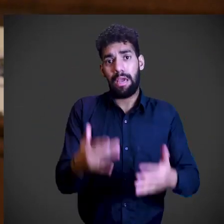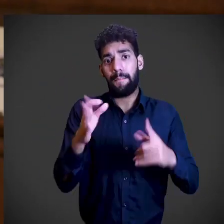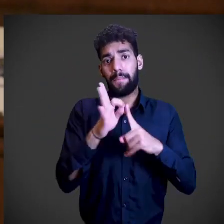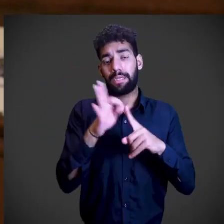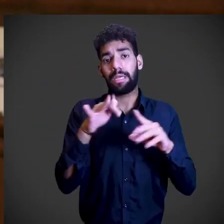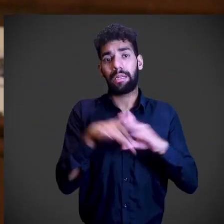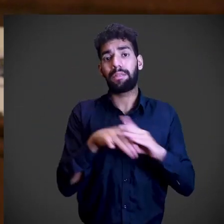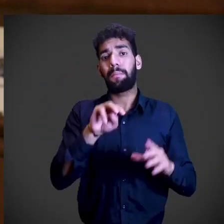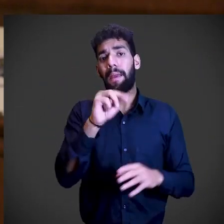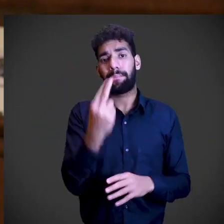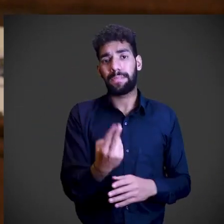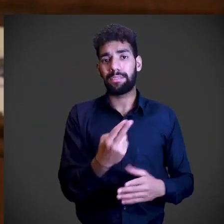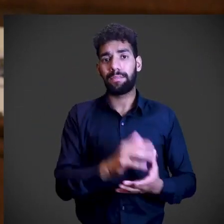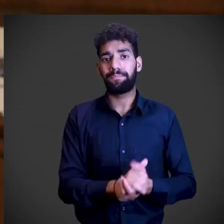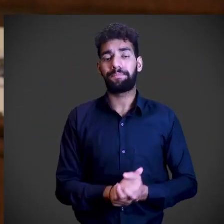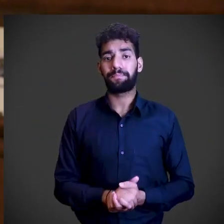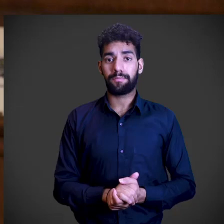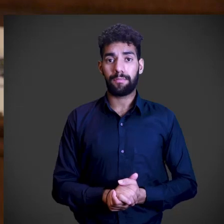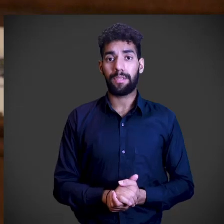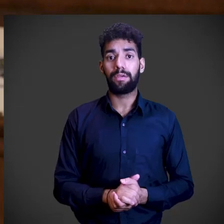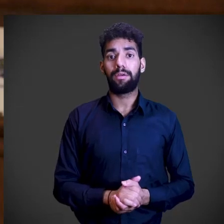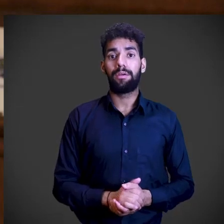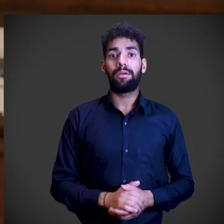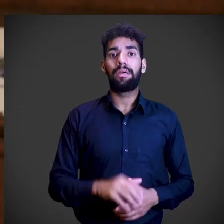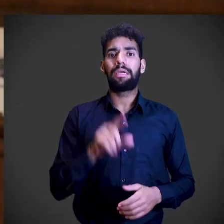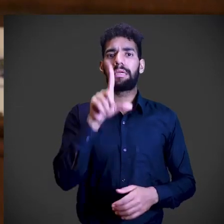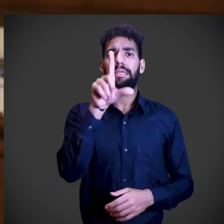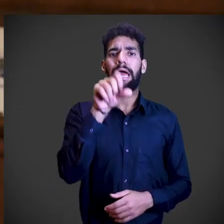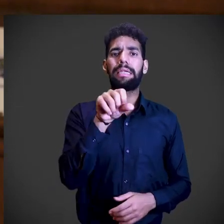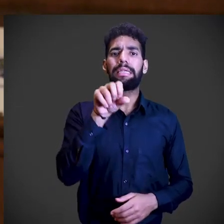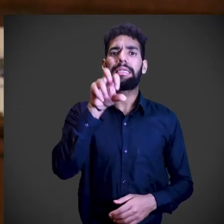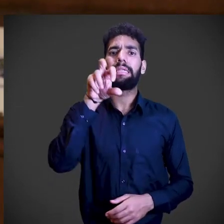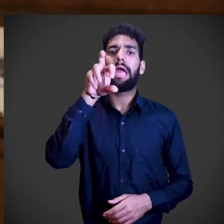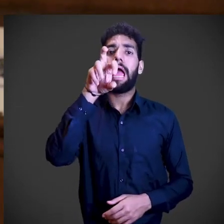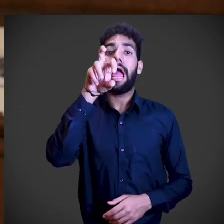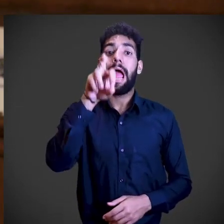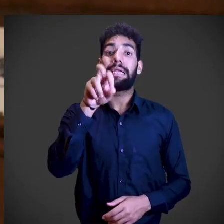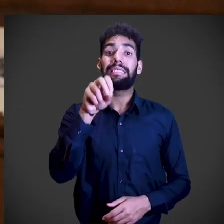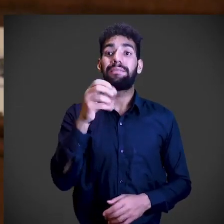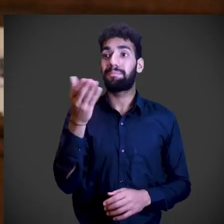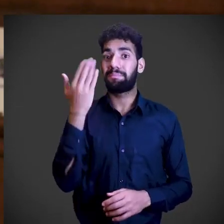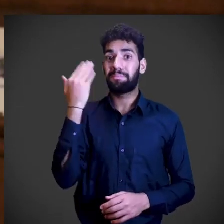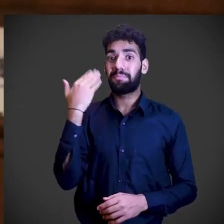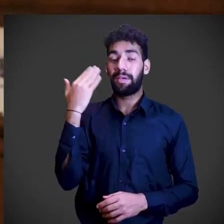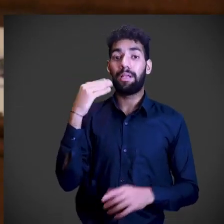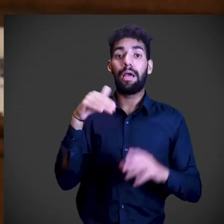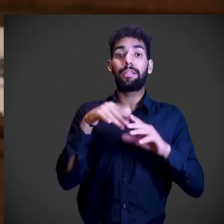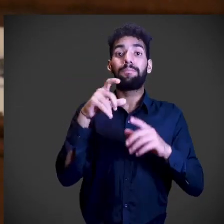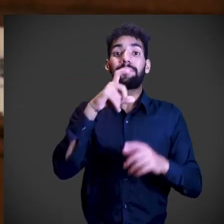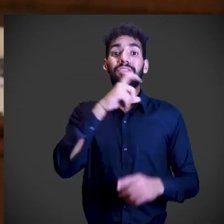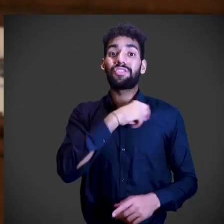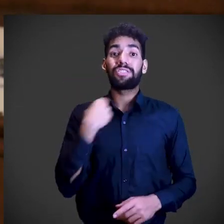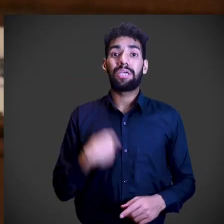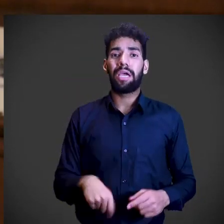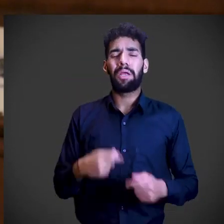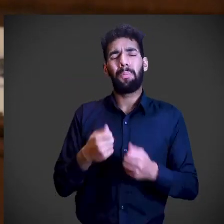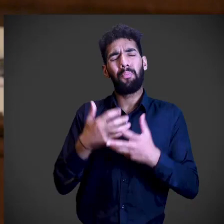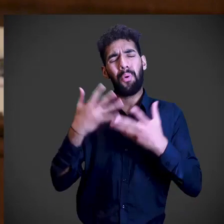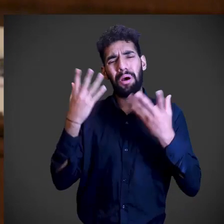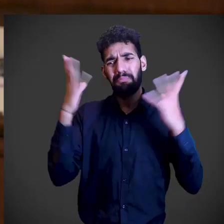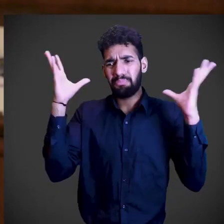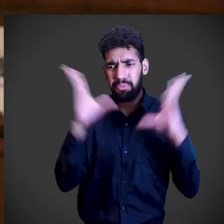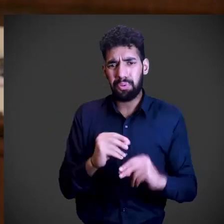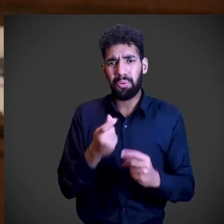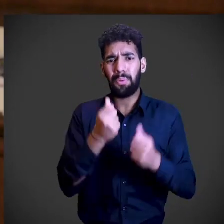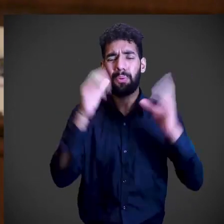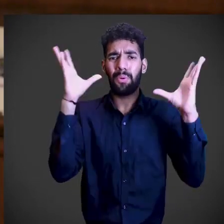फॉर एग्ज़ाम्पल 1980 से पहले चाइना बड़ा गरीब मुल्क होता था, फिर उसने अपनी इकॉनमी खोल दी, फ्री ट्रेड